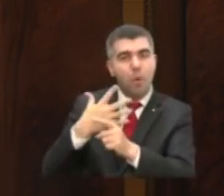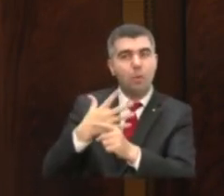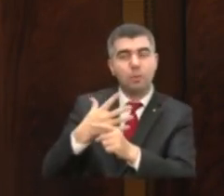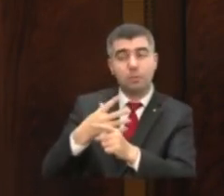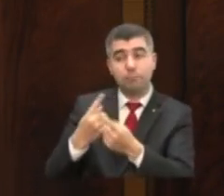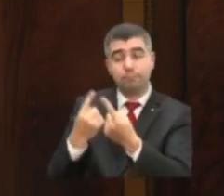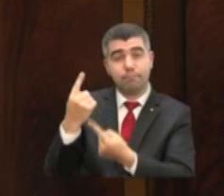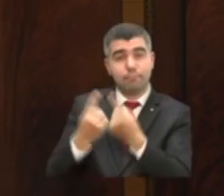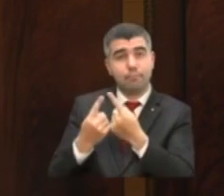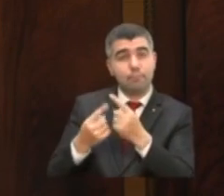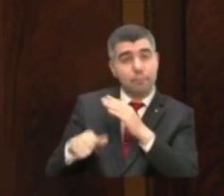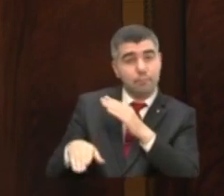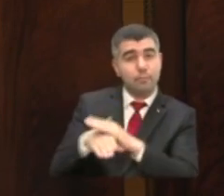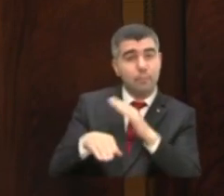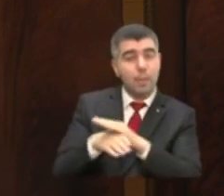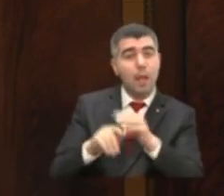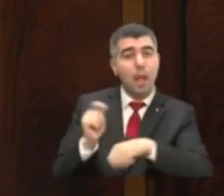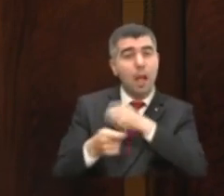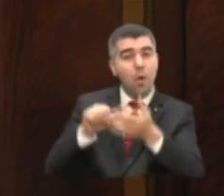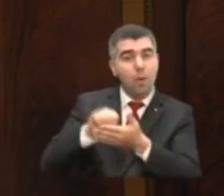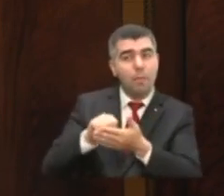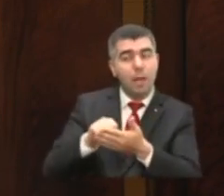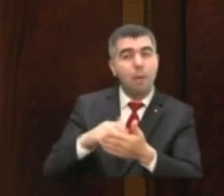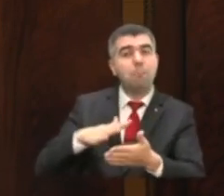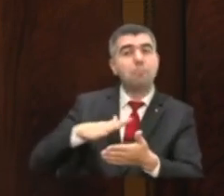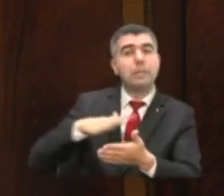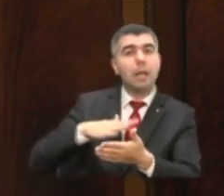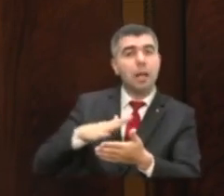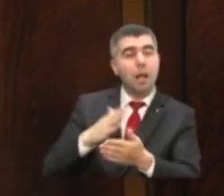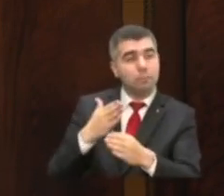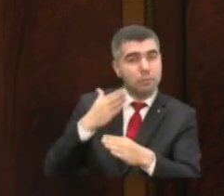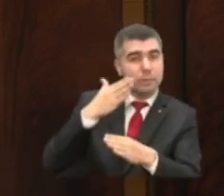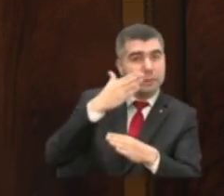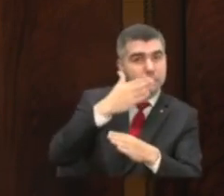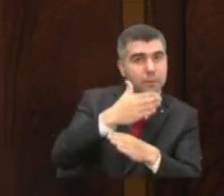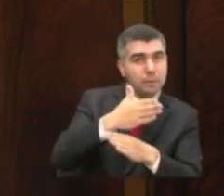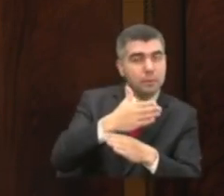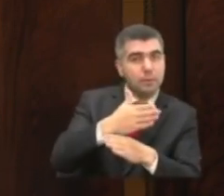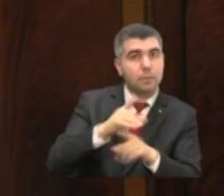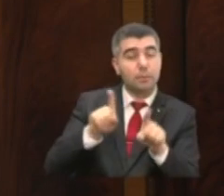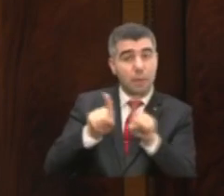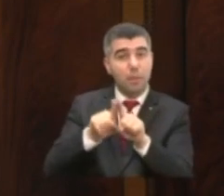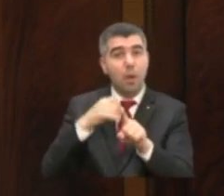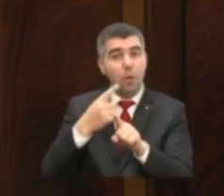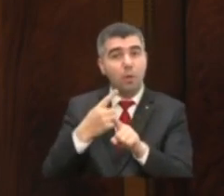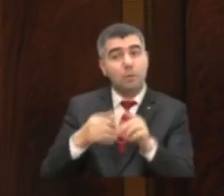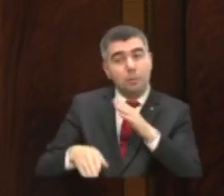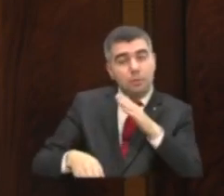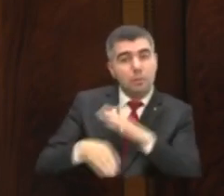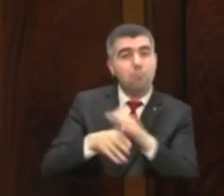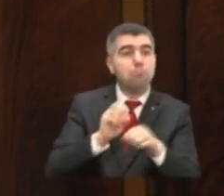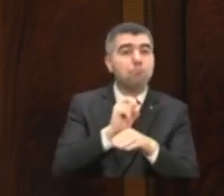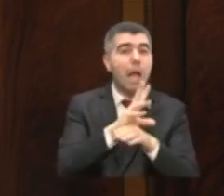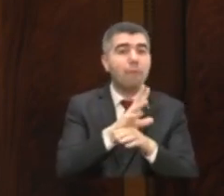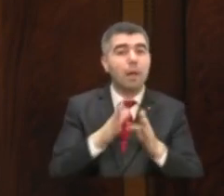اليوم كاين هجرة من القرى إلى هوامش المدن، من الوطن إلى خارج أرض الوطن.